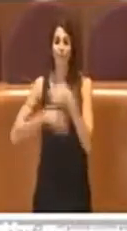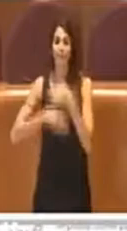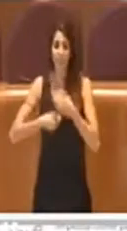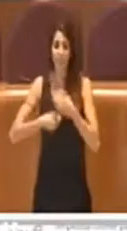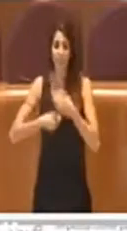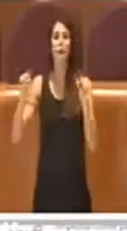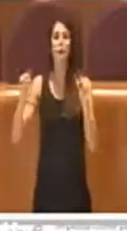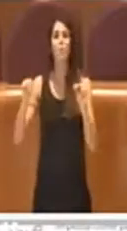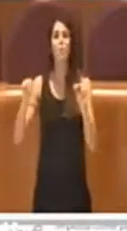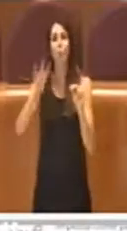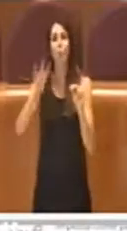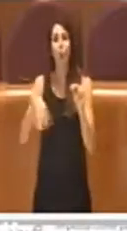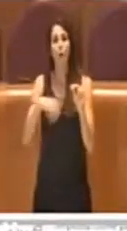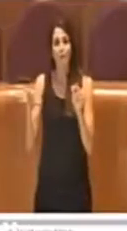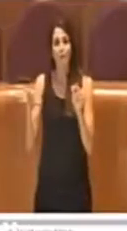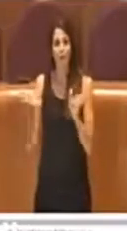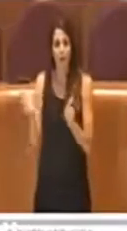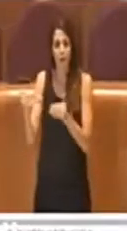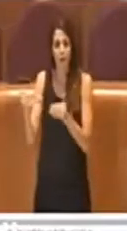settore, evitando